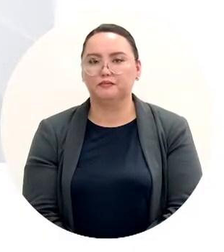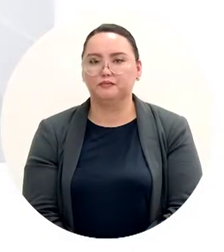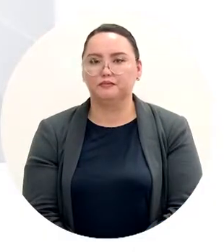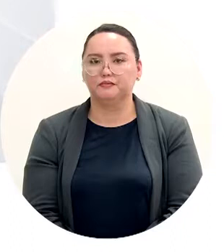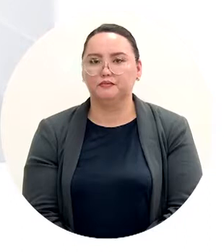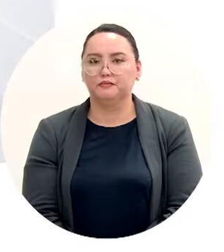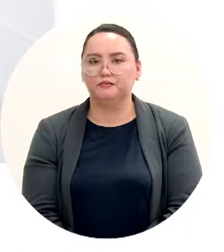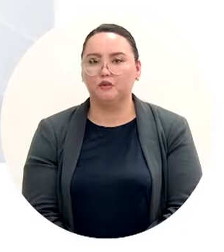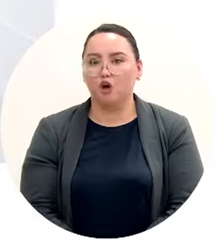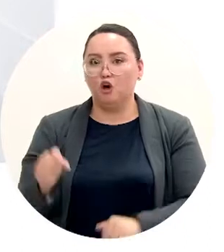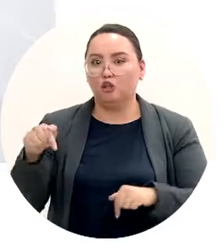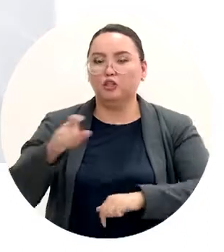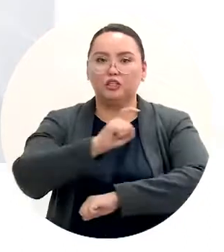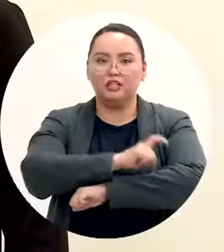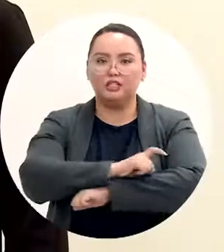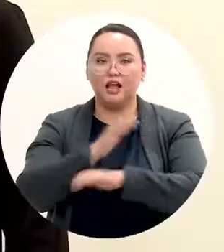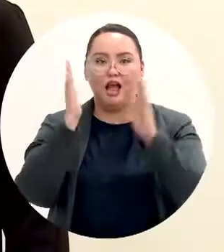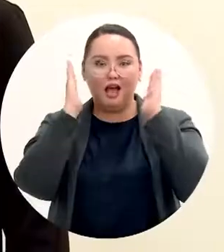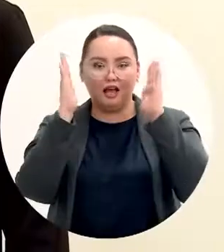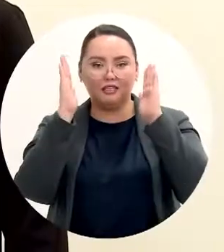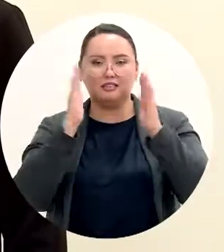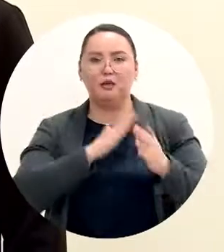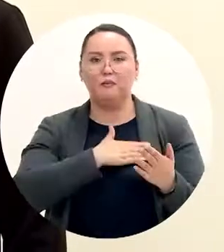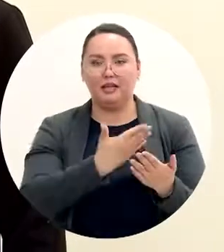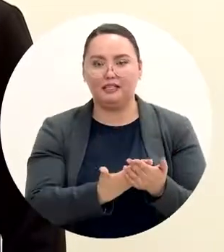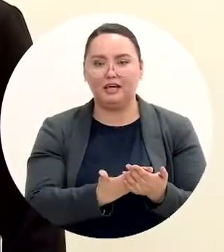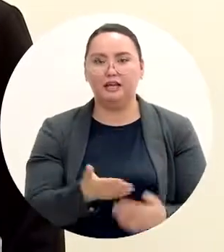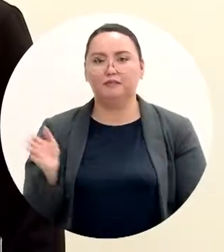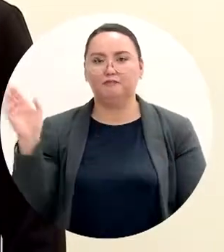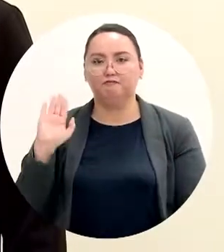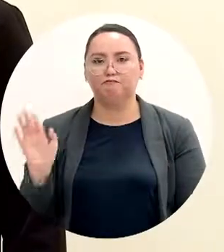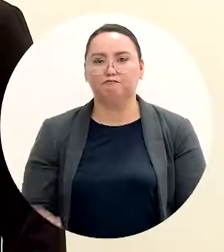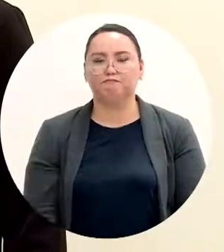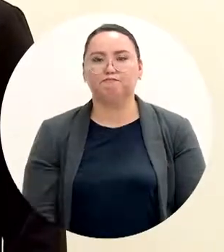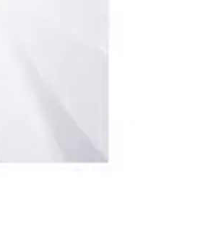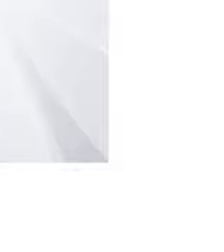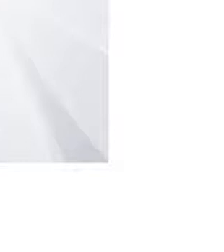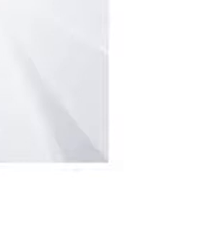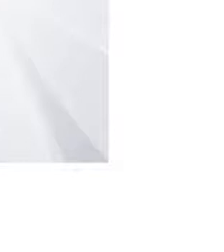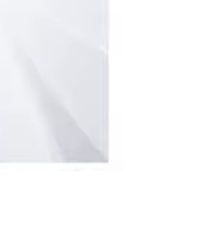Өнөөдрийн хичээлд анхаарал хандуулсанд баярлалаа.